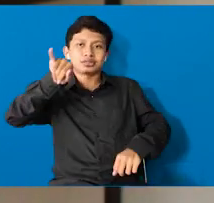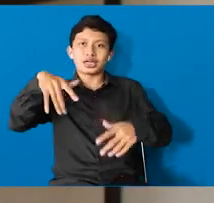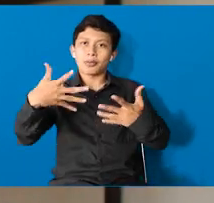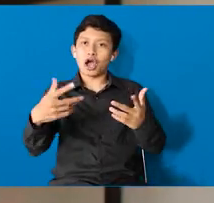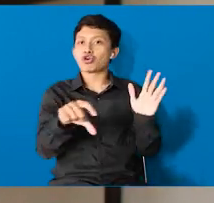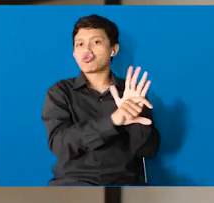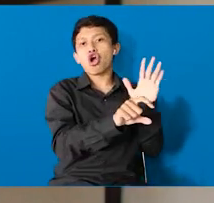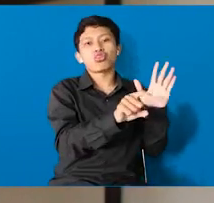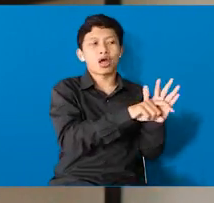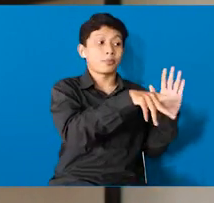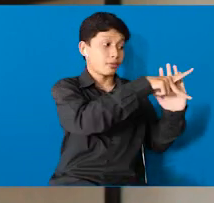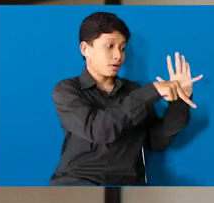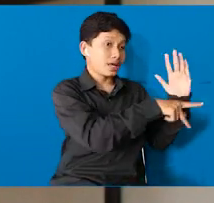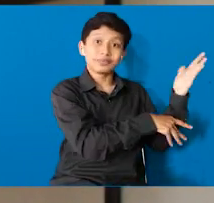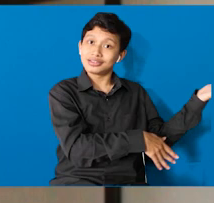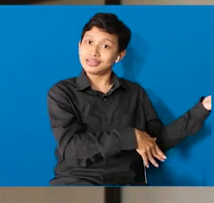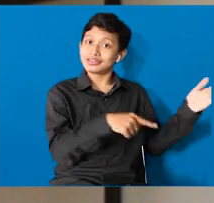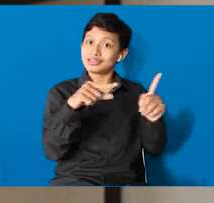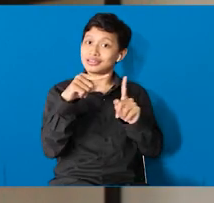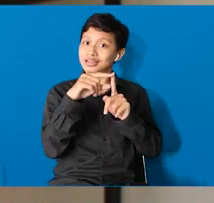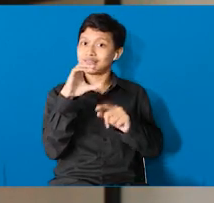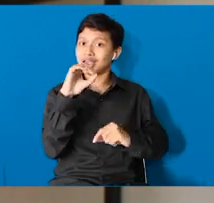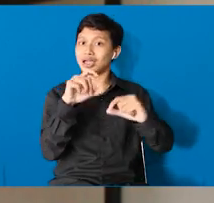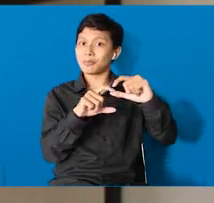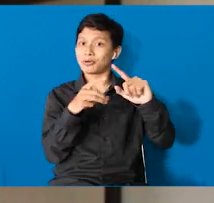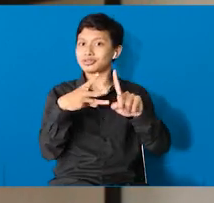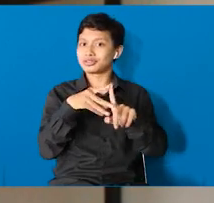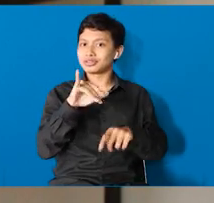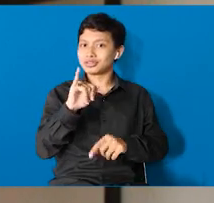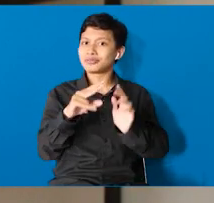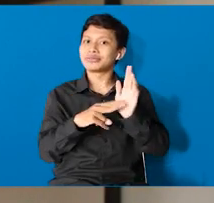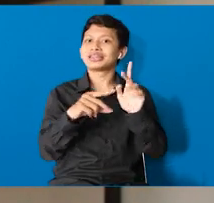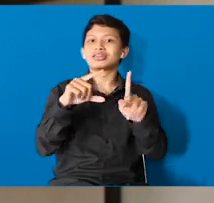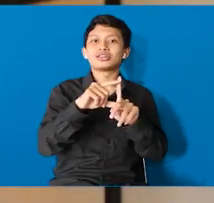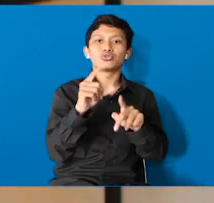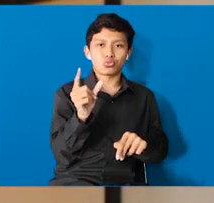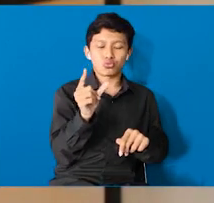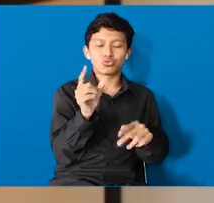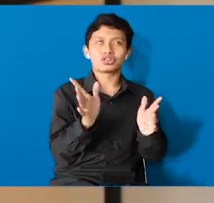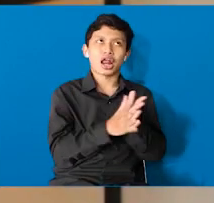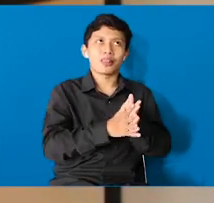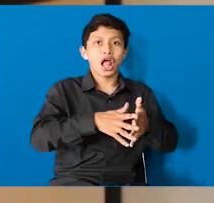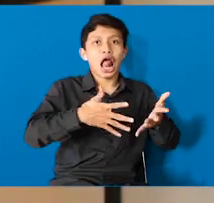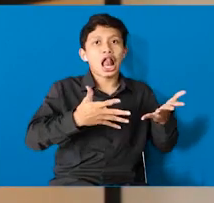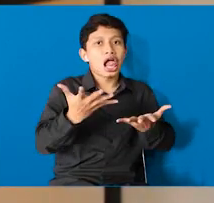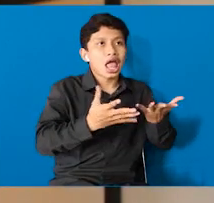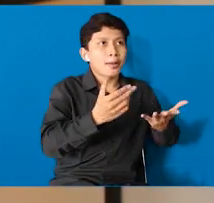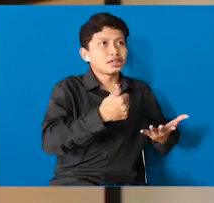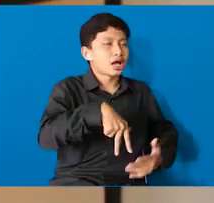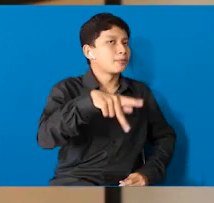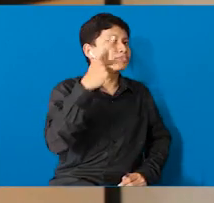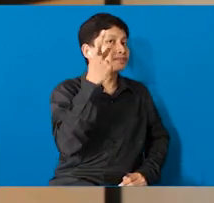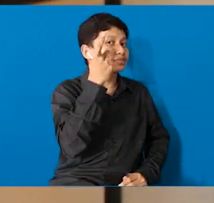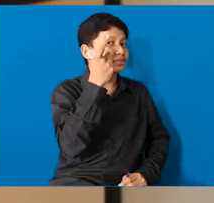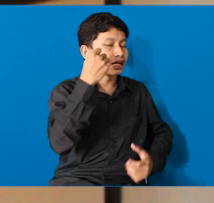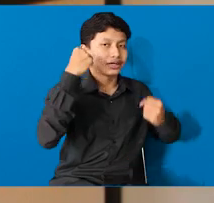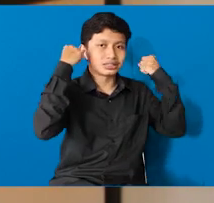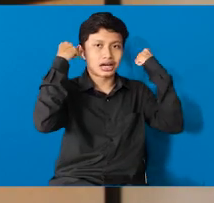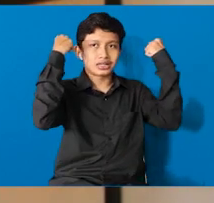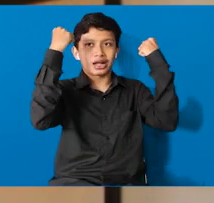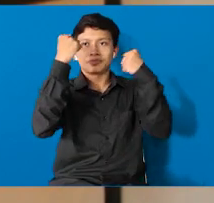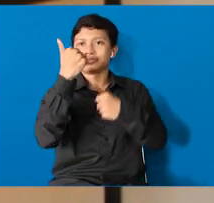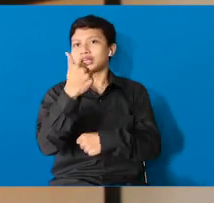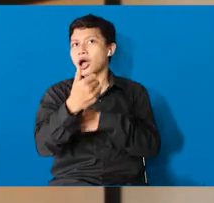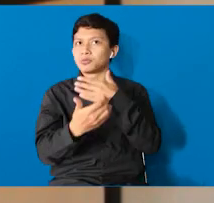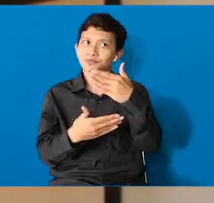Melalui posbindu, kemudian layanan bisa dilakukan dengan posbindu cek kesehatan atau screening bisa